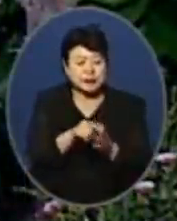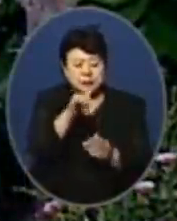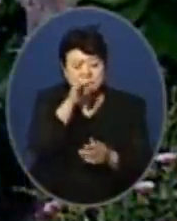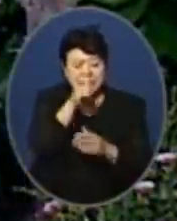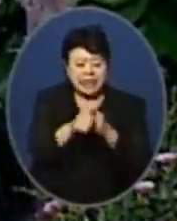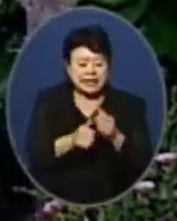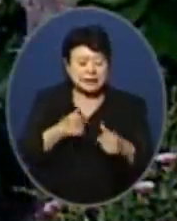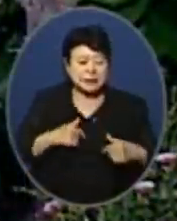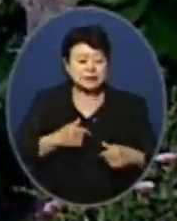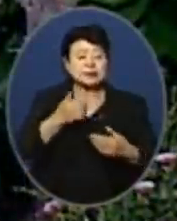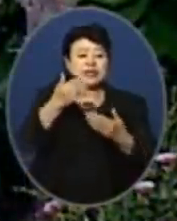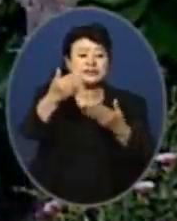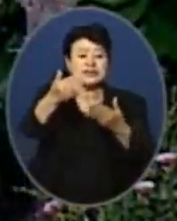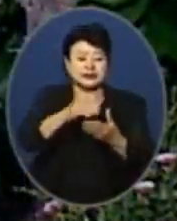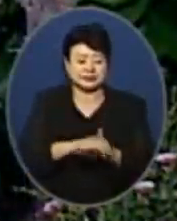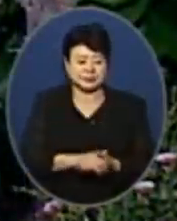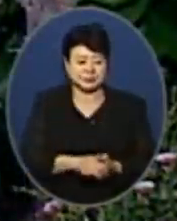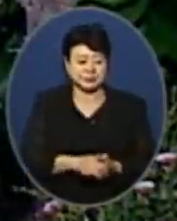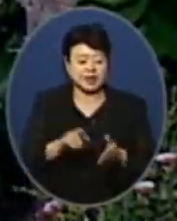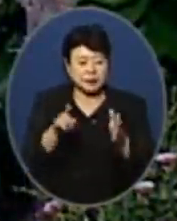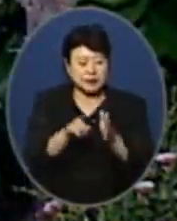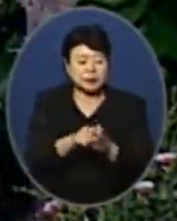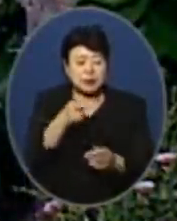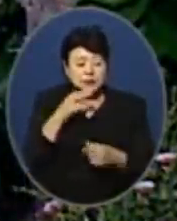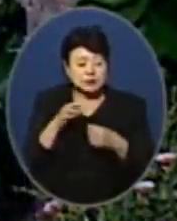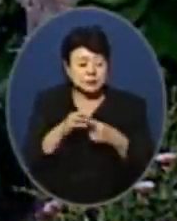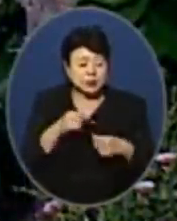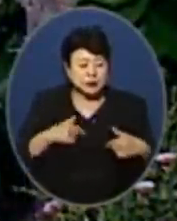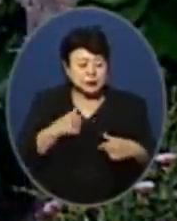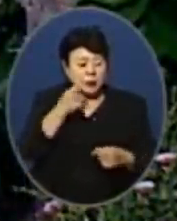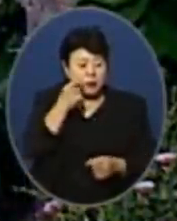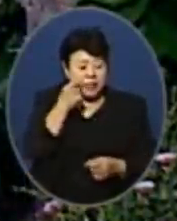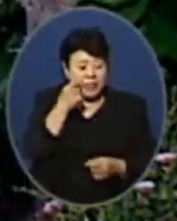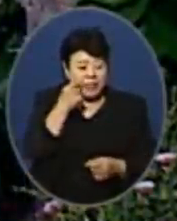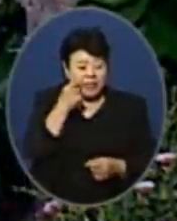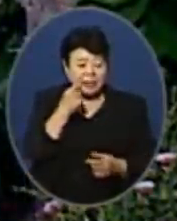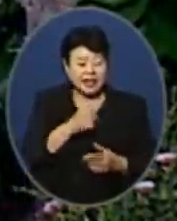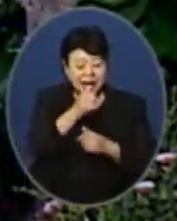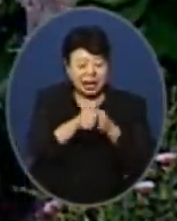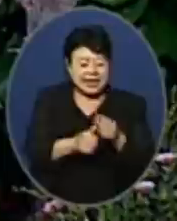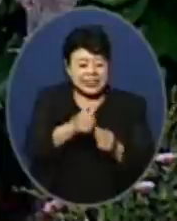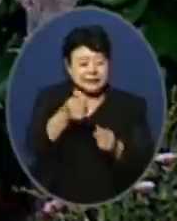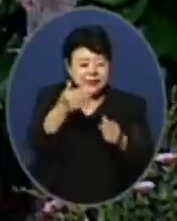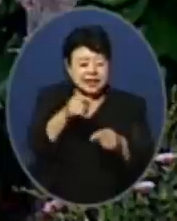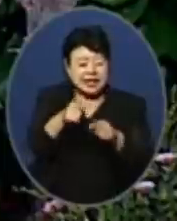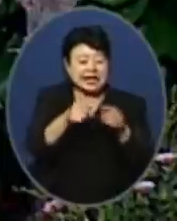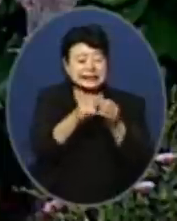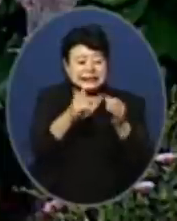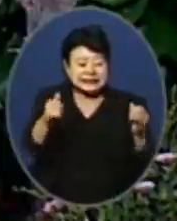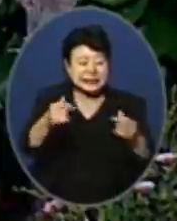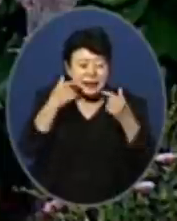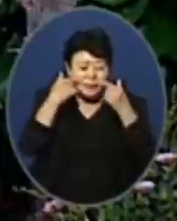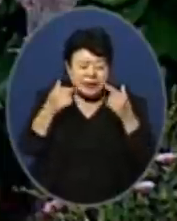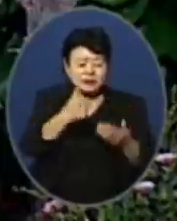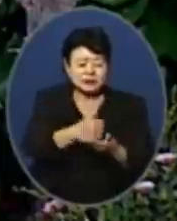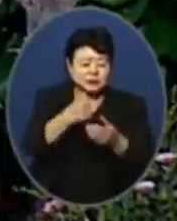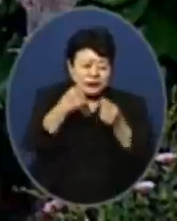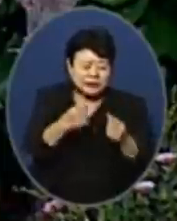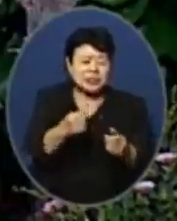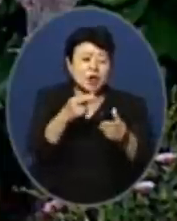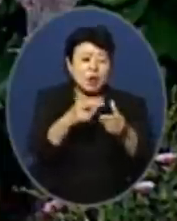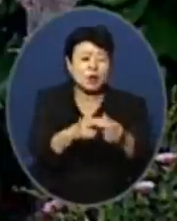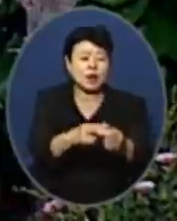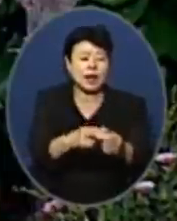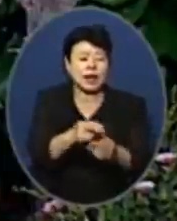있어야 하나님을 기쁘시게 한다고 했습니다. 믿음이 없이는 기쁘시게 못하나니 하나님께 나가는 자는 반드시 그가 계신